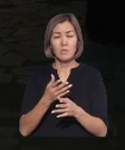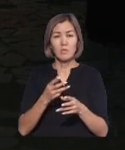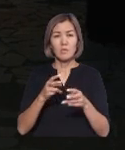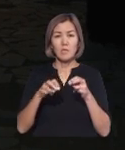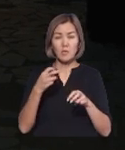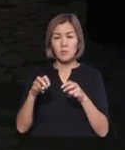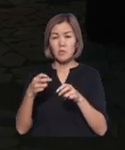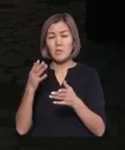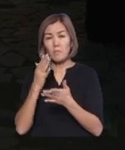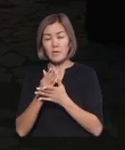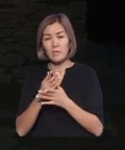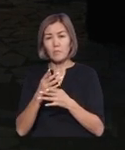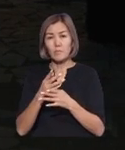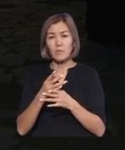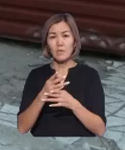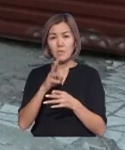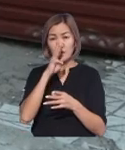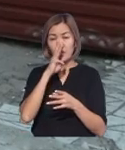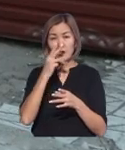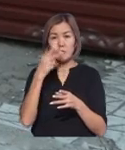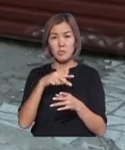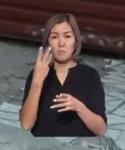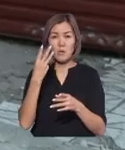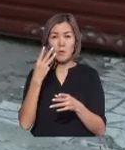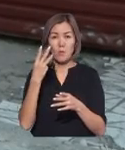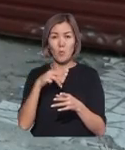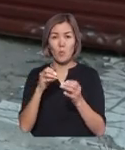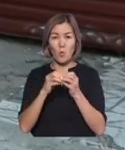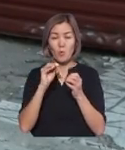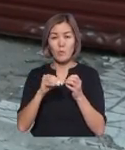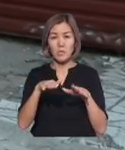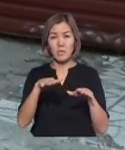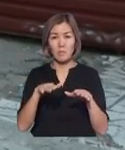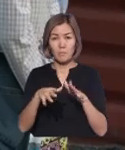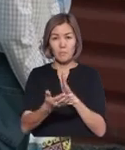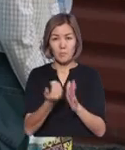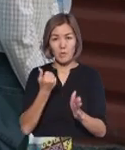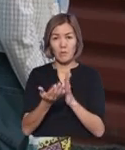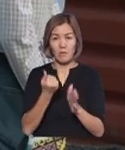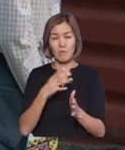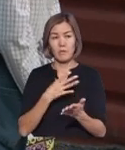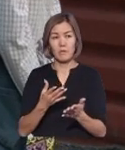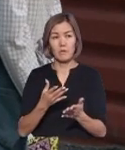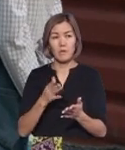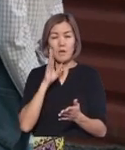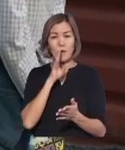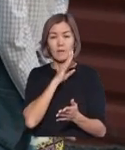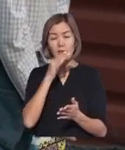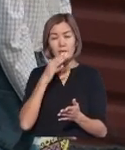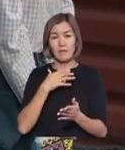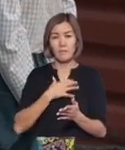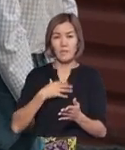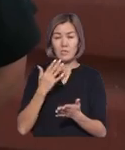зарплатамыздан бір 10-20 мың ұстап қалатындары да бар айтпақшы. Қызметкерлерден бөлек балабақша дауы ата-аналарды да әбден әбігерге салған. Бір күннің